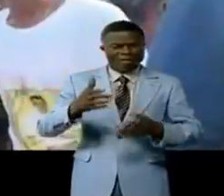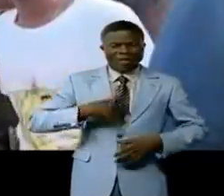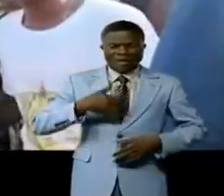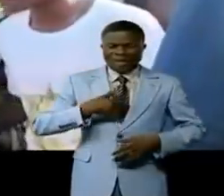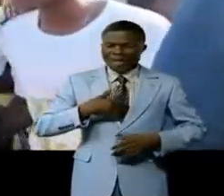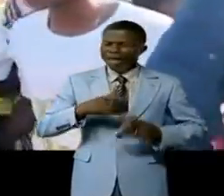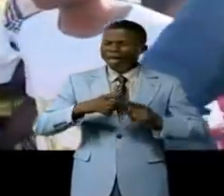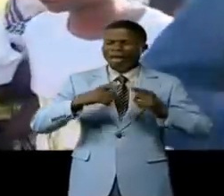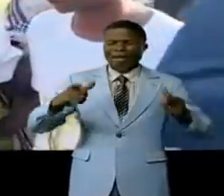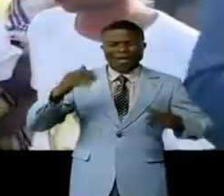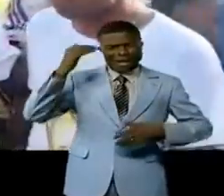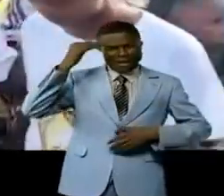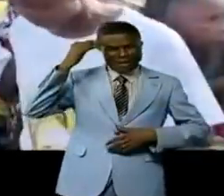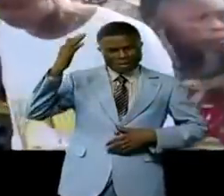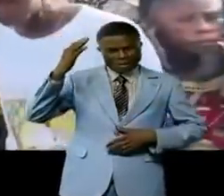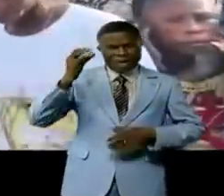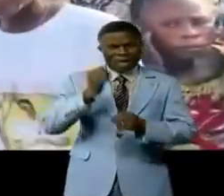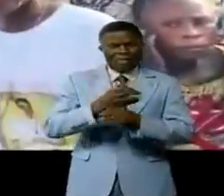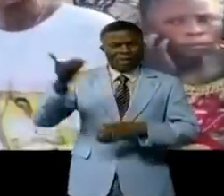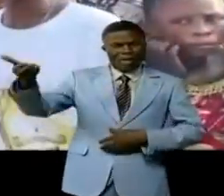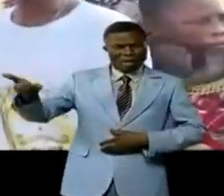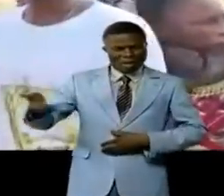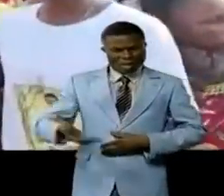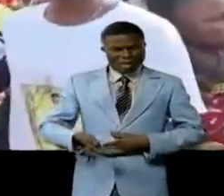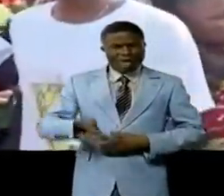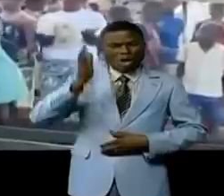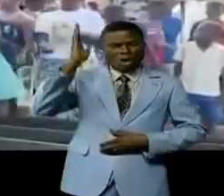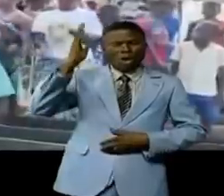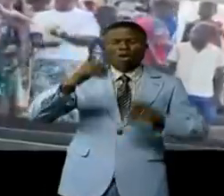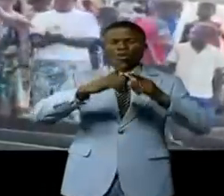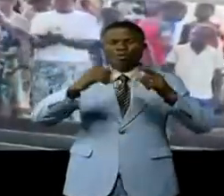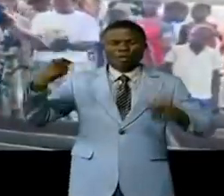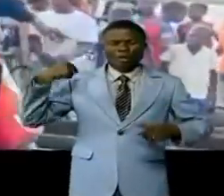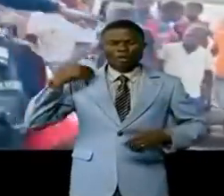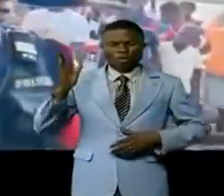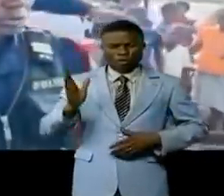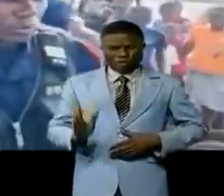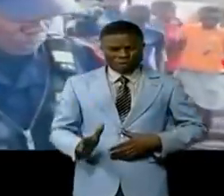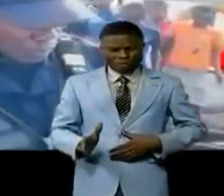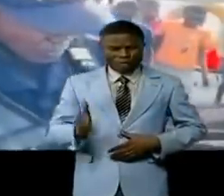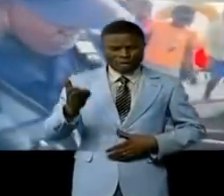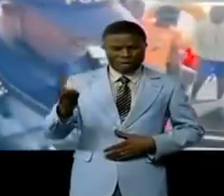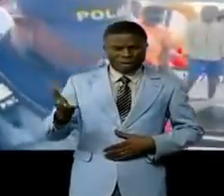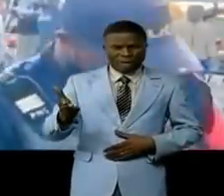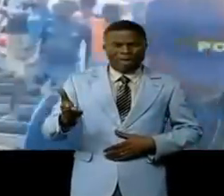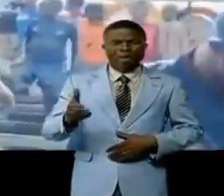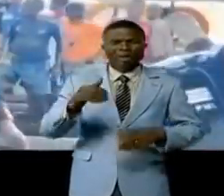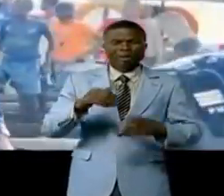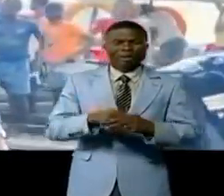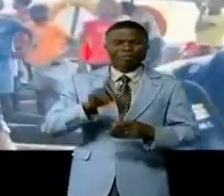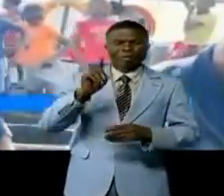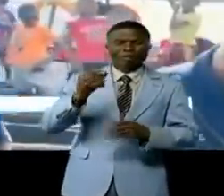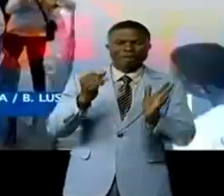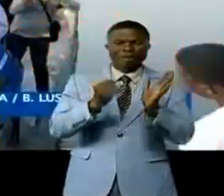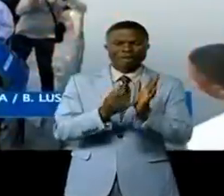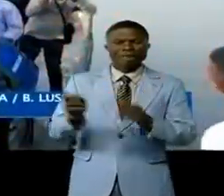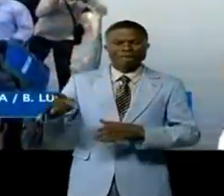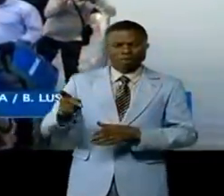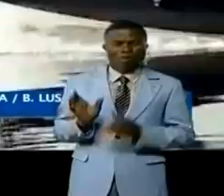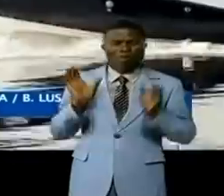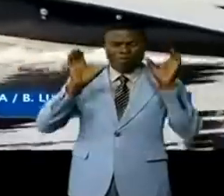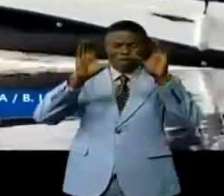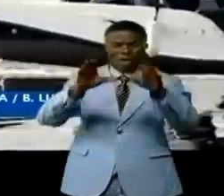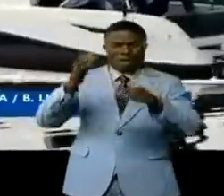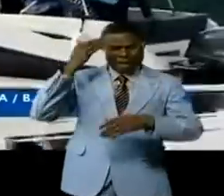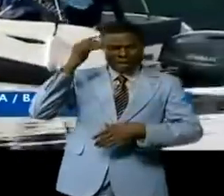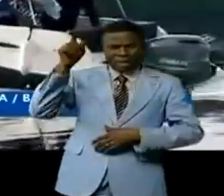que les grands Équateur est prêt à accueillir cette grande manifestation qui est la conférence des gouverneurs des 26 provinces de la République démocratique du